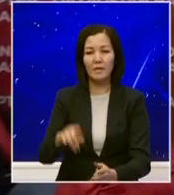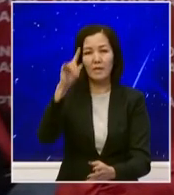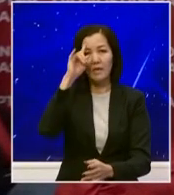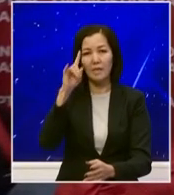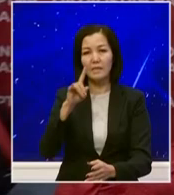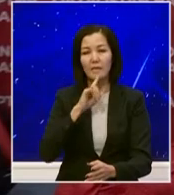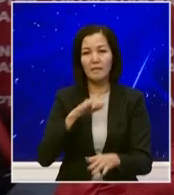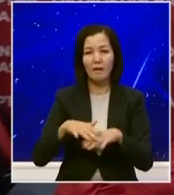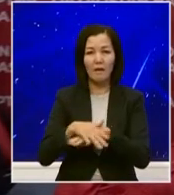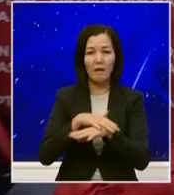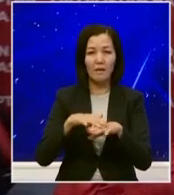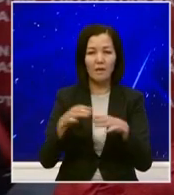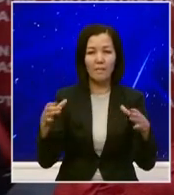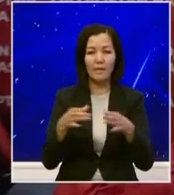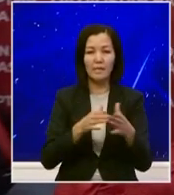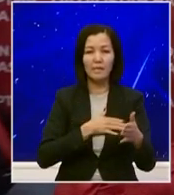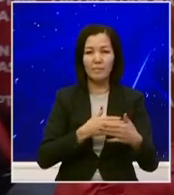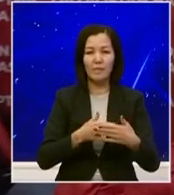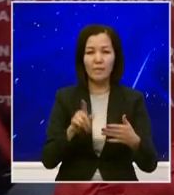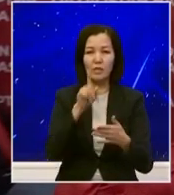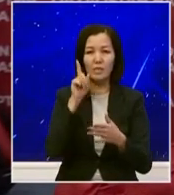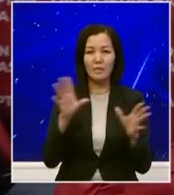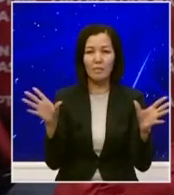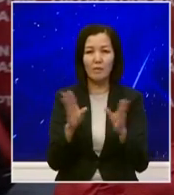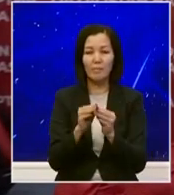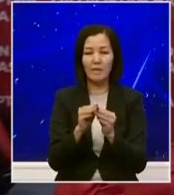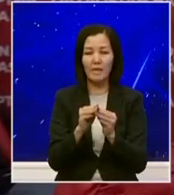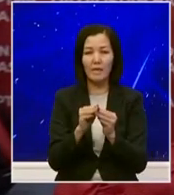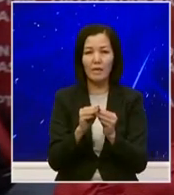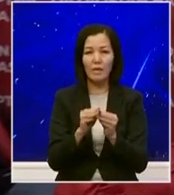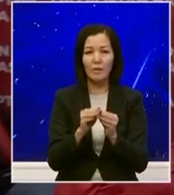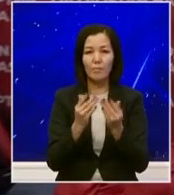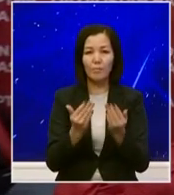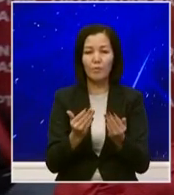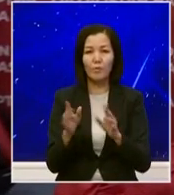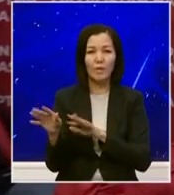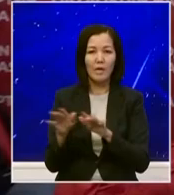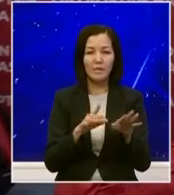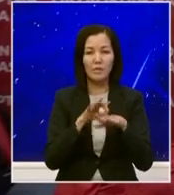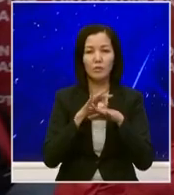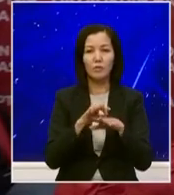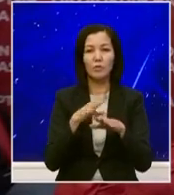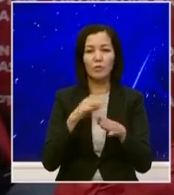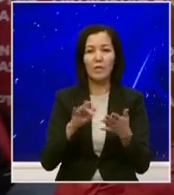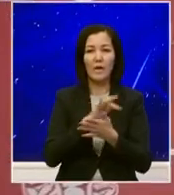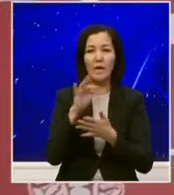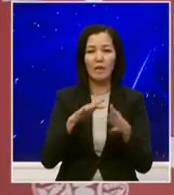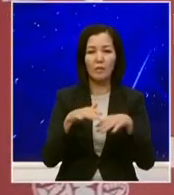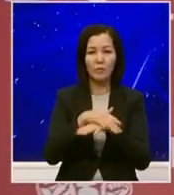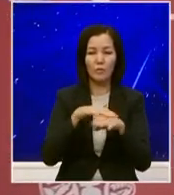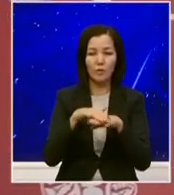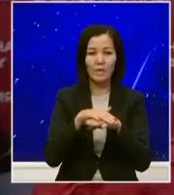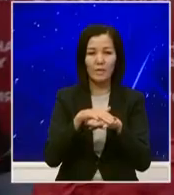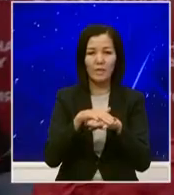Қазақстан халық партиясының белсенді жастарымен бірге есіктен есікке дейінгі акциясын жүргізудеміз. Қала тұрғындарын